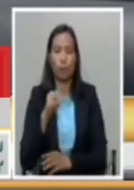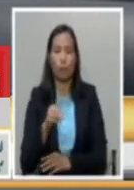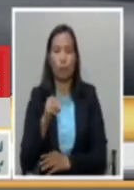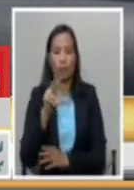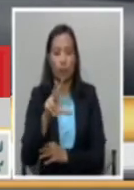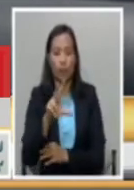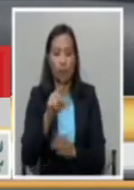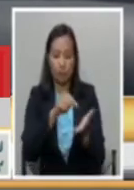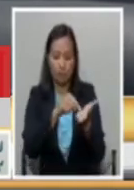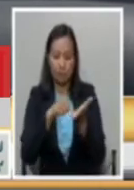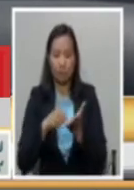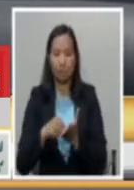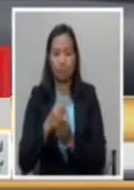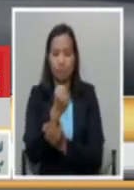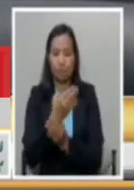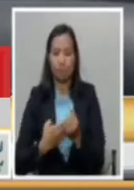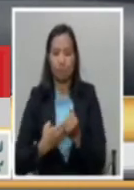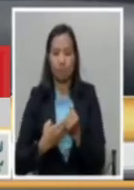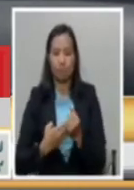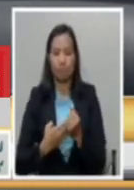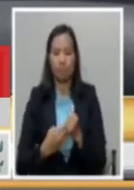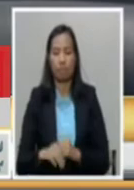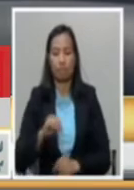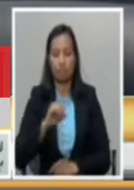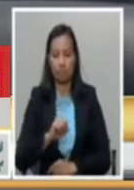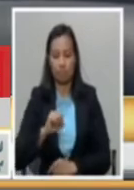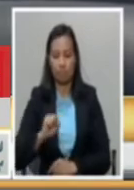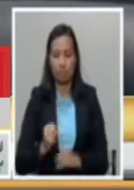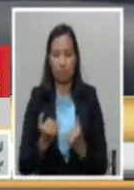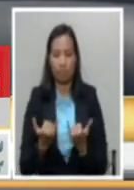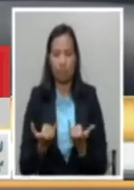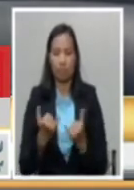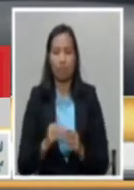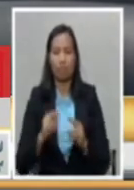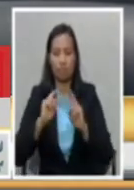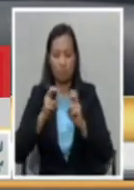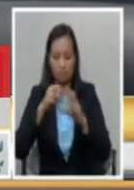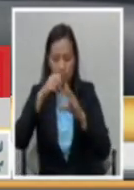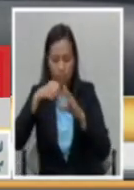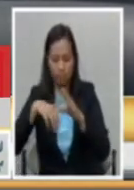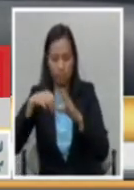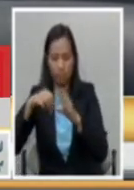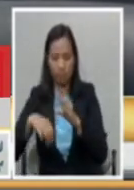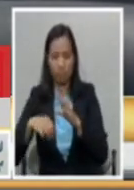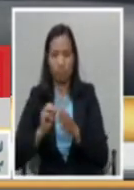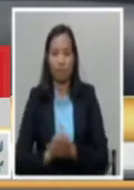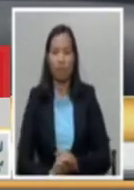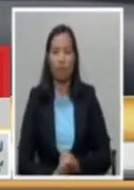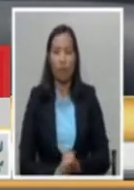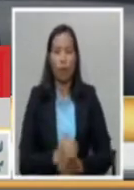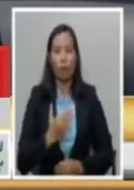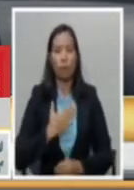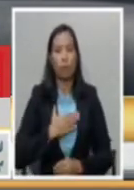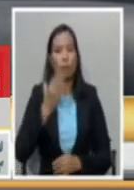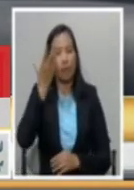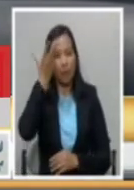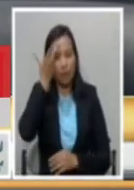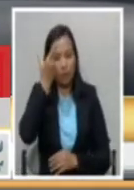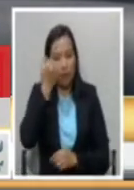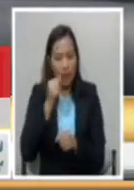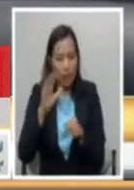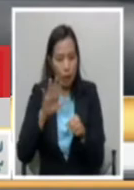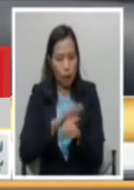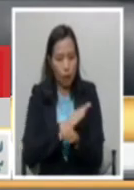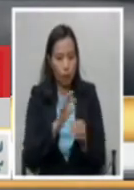ข้ามาสู่สภาแห่งนี้แล้วมีข้อบกพร่องมีหลายสิ่งหลายอย่างครับที่ผมคิดว่ายังไม่สอดคล้